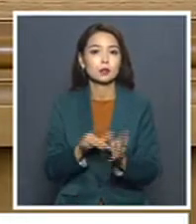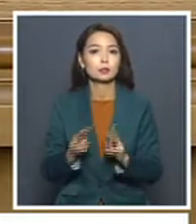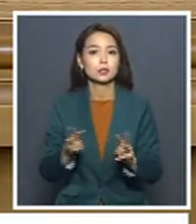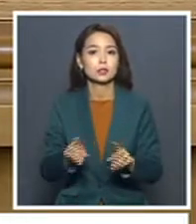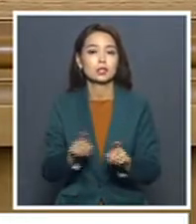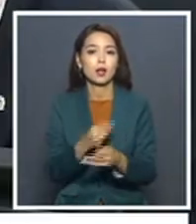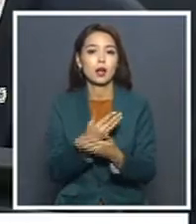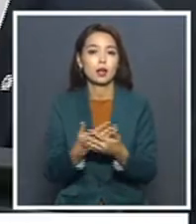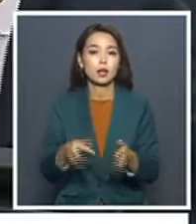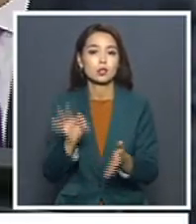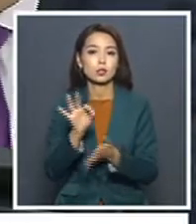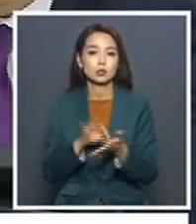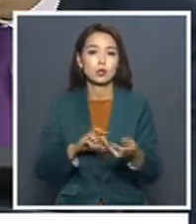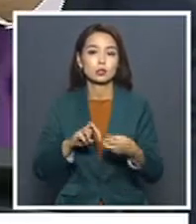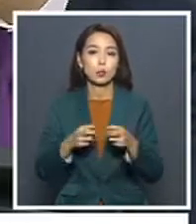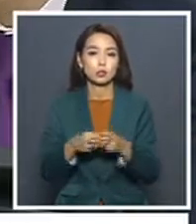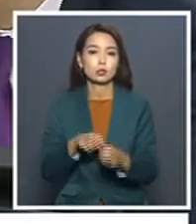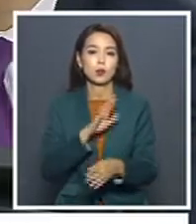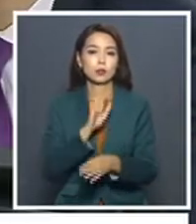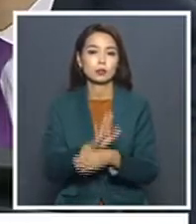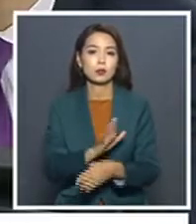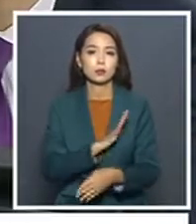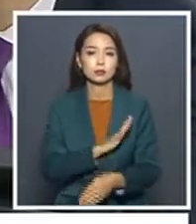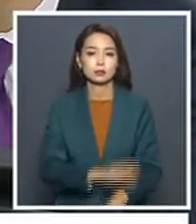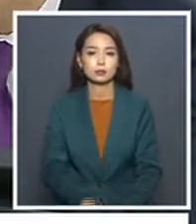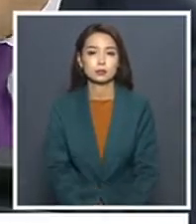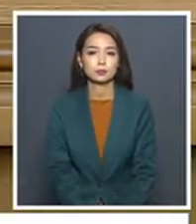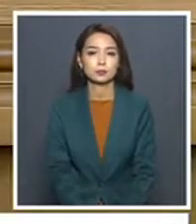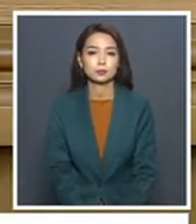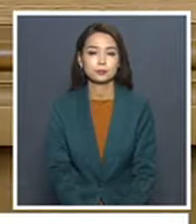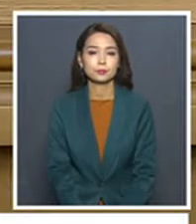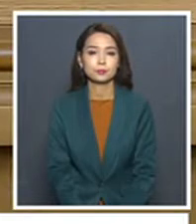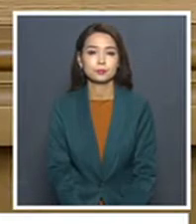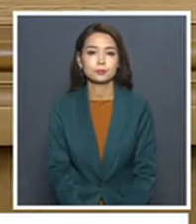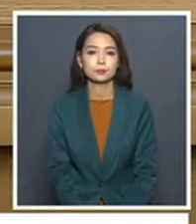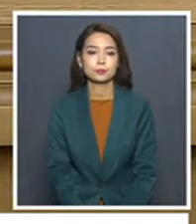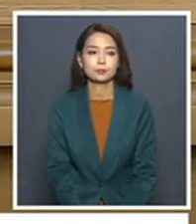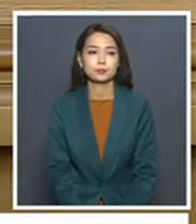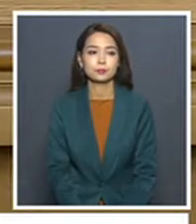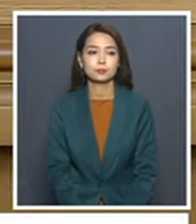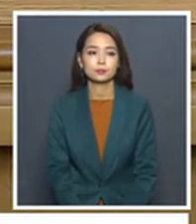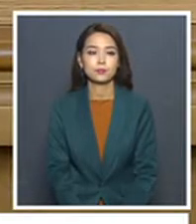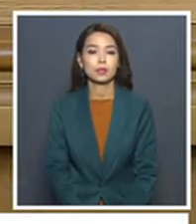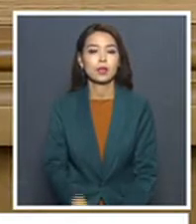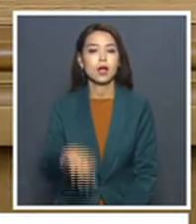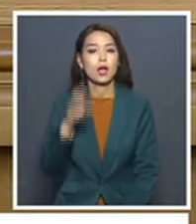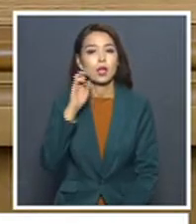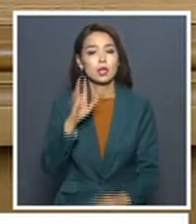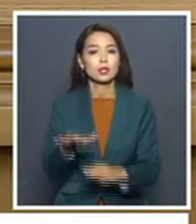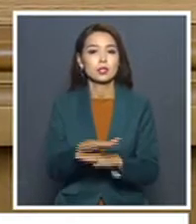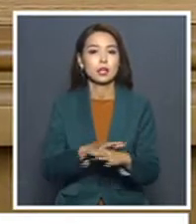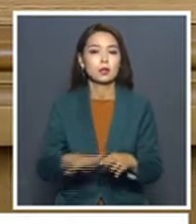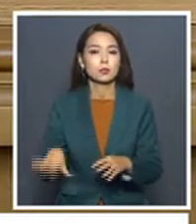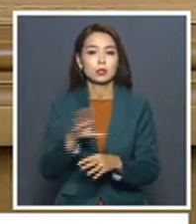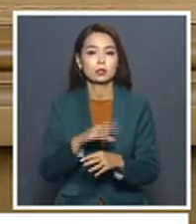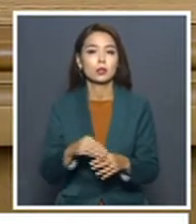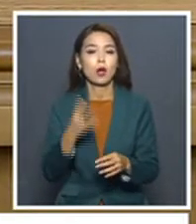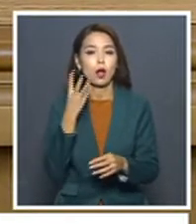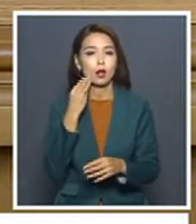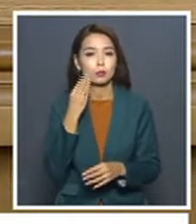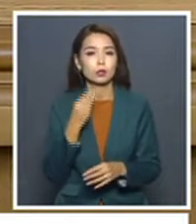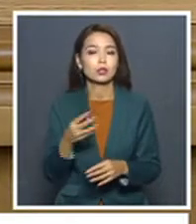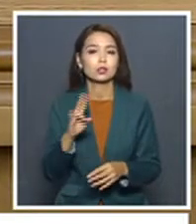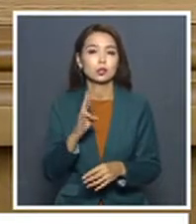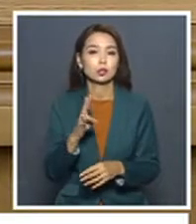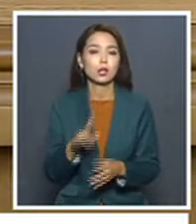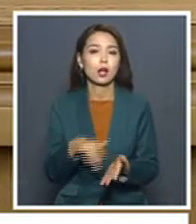аталған мәселелерді шұғыл шешуді қадап тапсырды. Еліміздің ішкі жалпы өнімінің 1/3 Алматы және